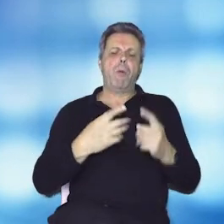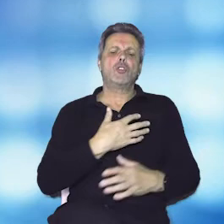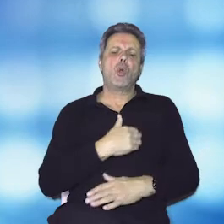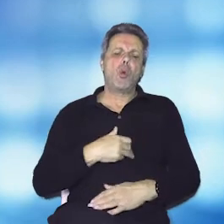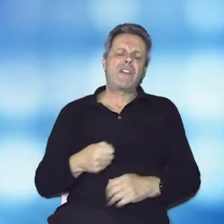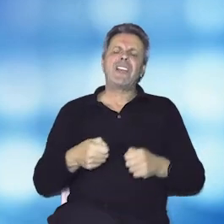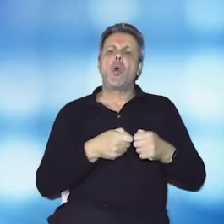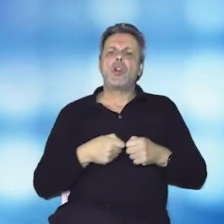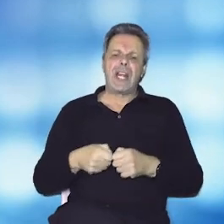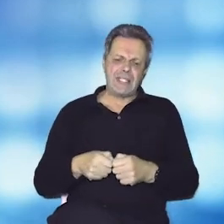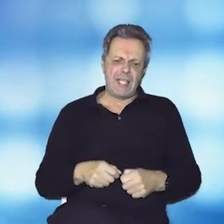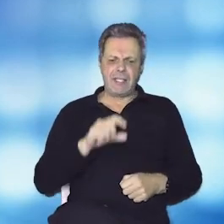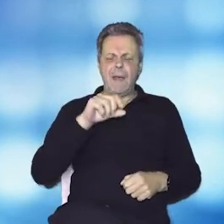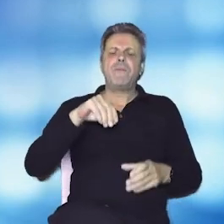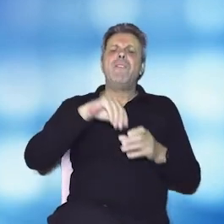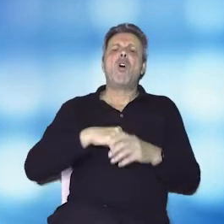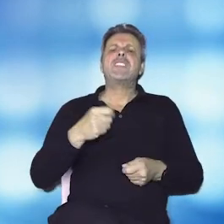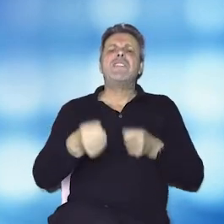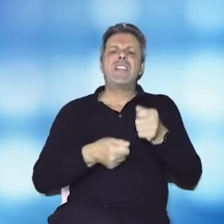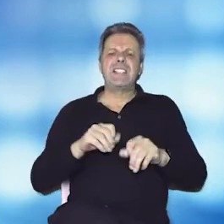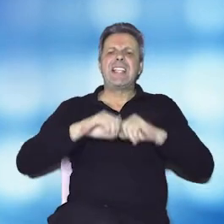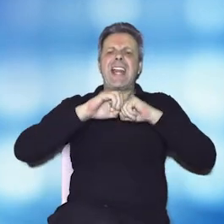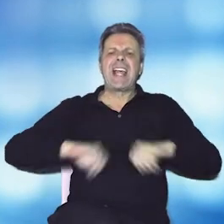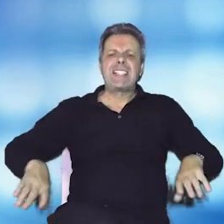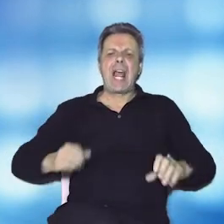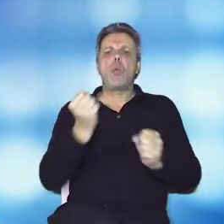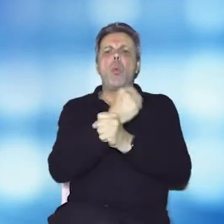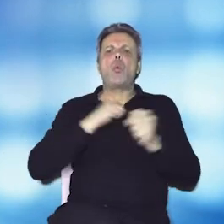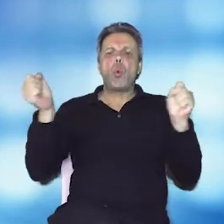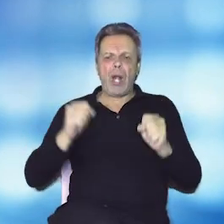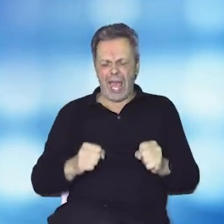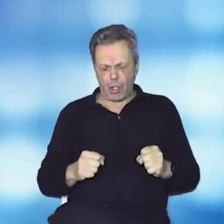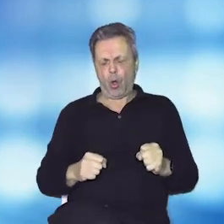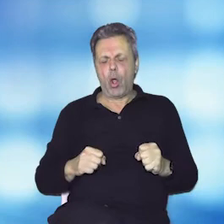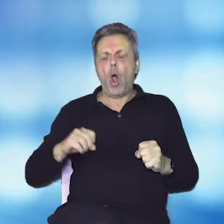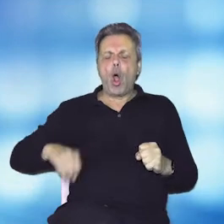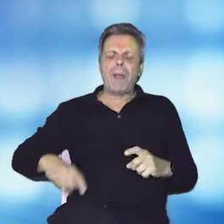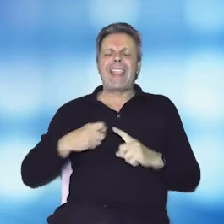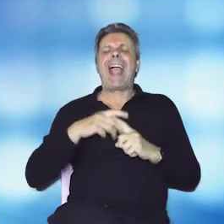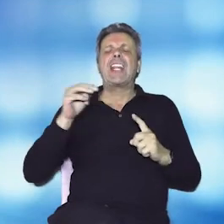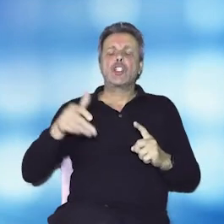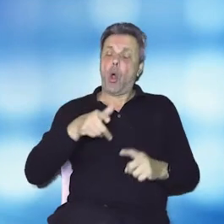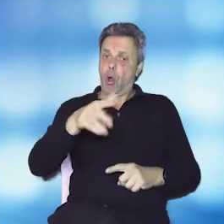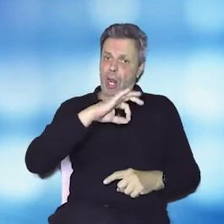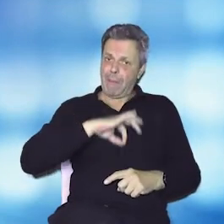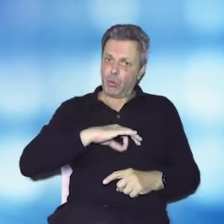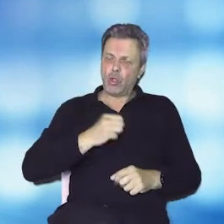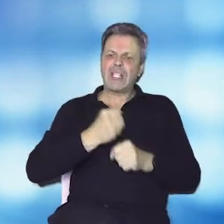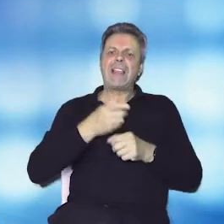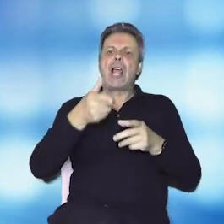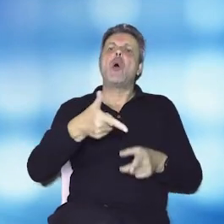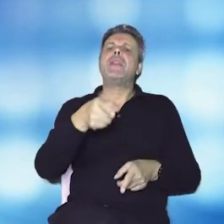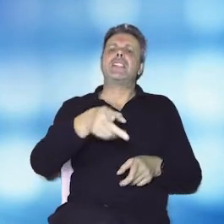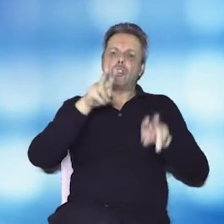Hrvatskoj organizacija, zove se Fond za financiranje razgradnje nuklearne elektrane Krško, koja ima zadaću i radi na tome da